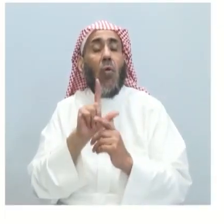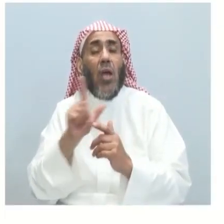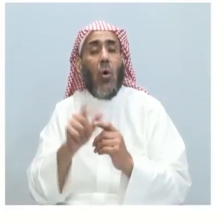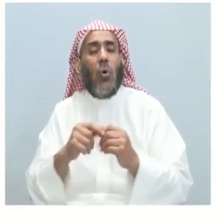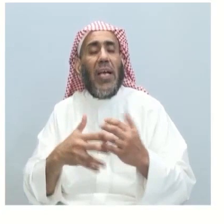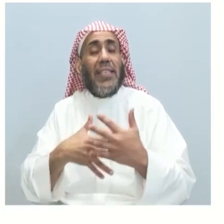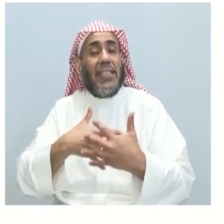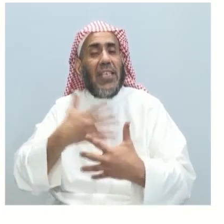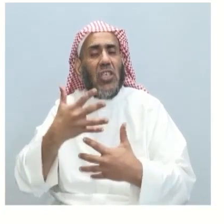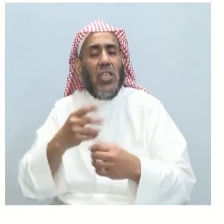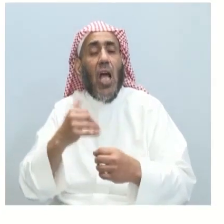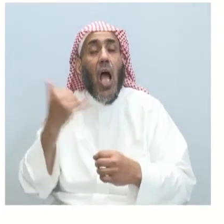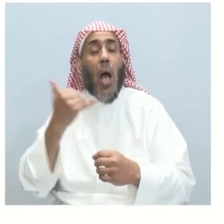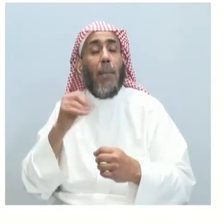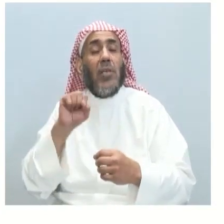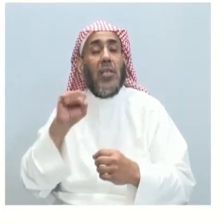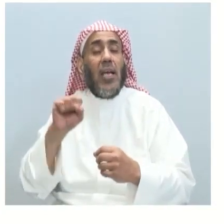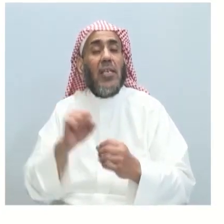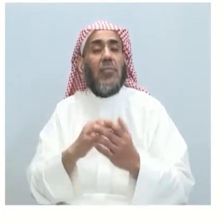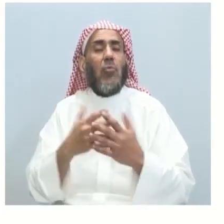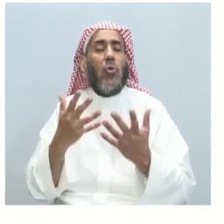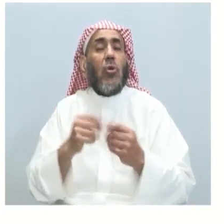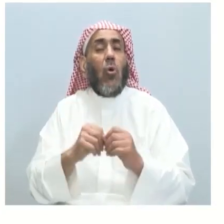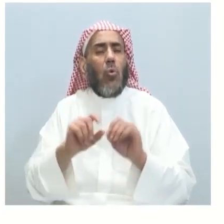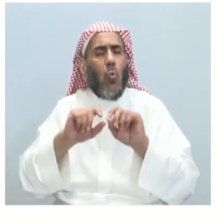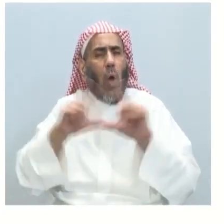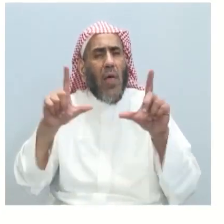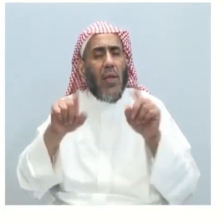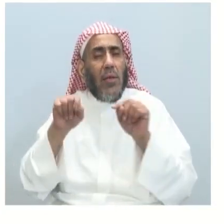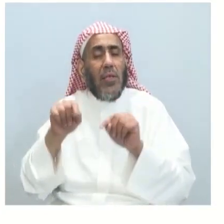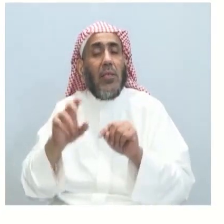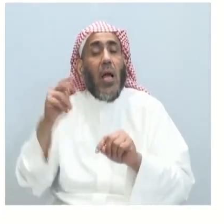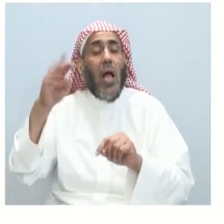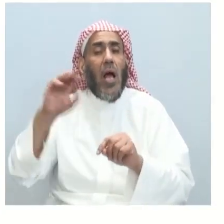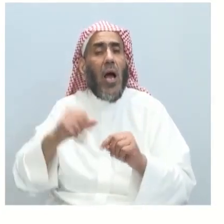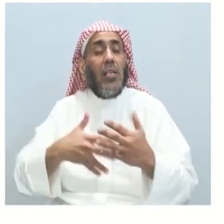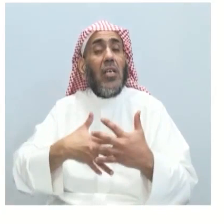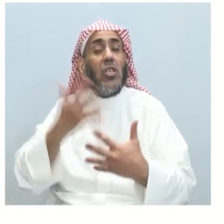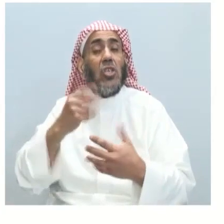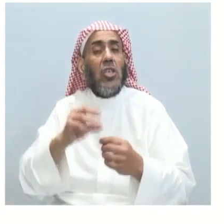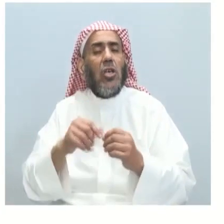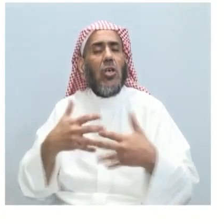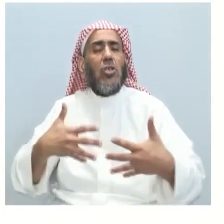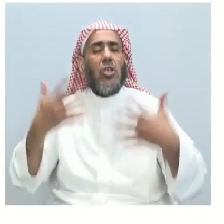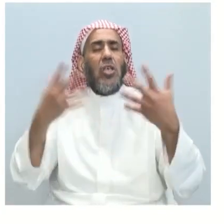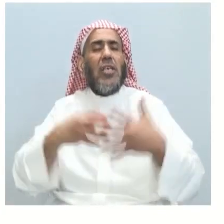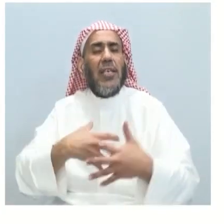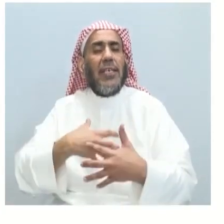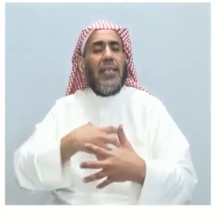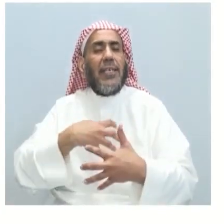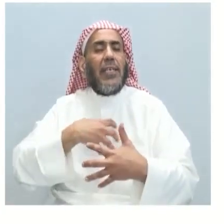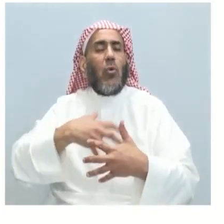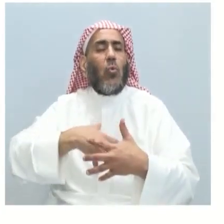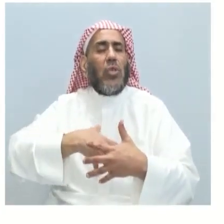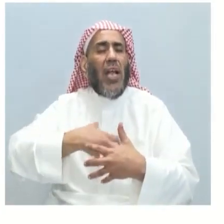هنا التجديد اهم السمات ظهرت ايضا وكانت واضحه عند العقاد التجديد ايضا شعر وجداني وان الشعر هو وجدان